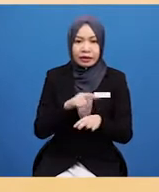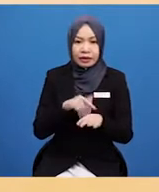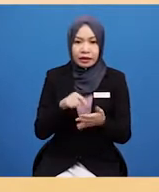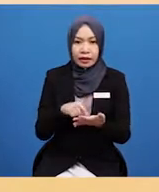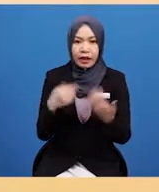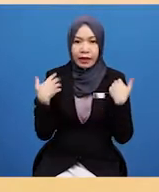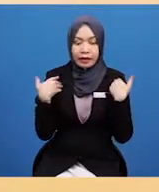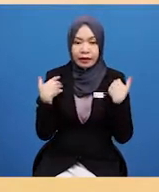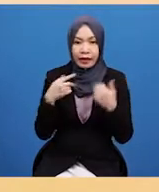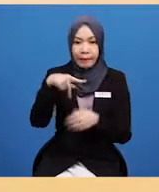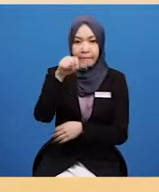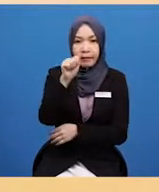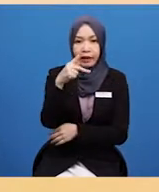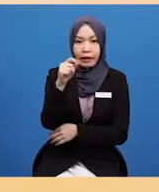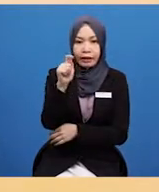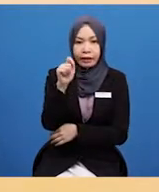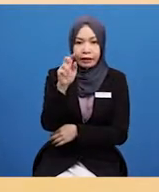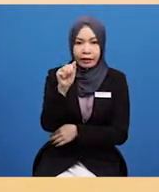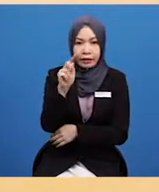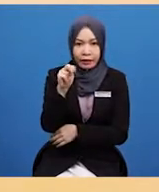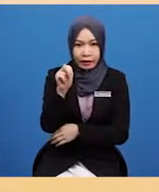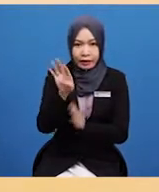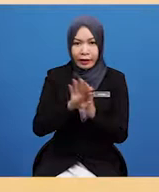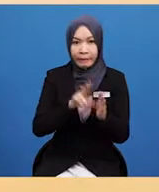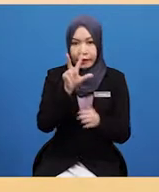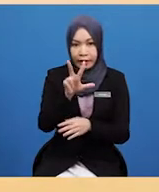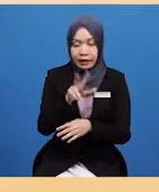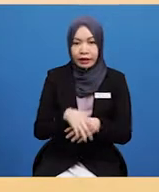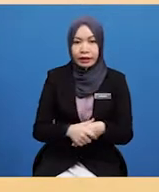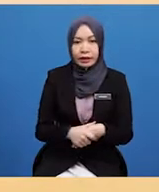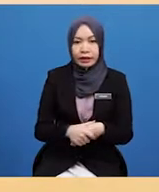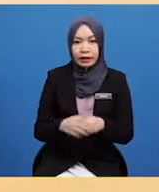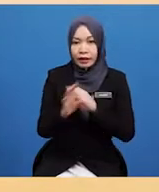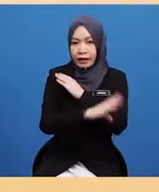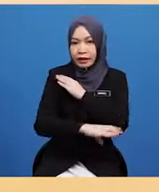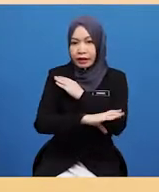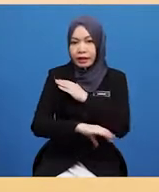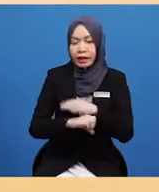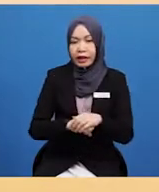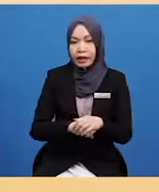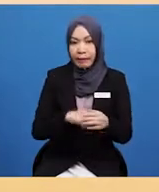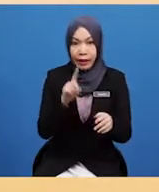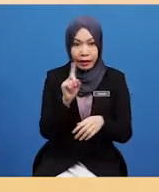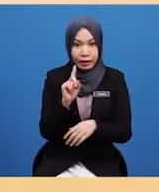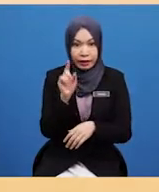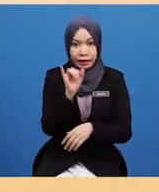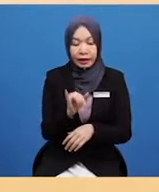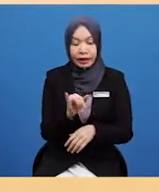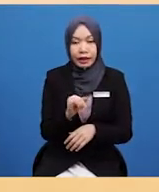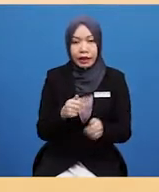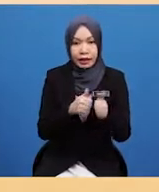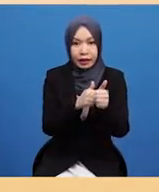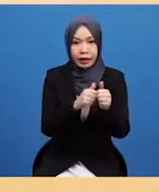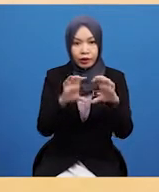Bertiga. Murid-murid masih ingat negara mana pula yang menyertai Pakatan Bertiga? Dan